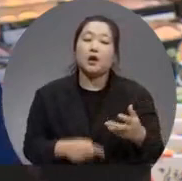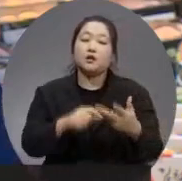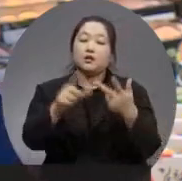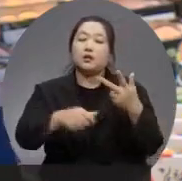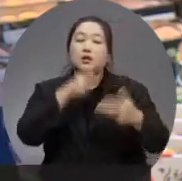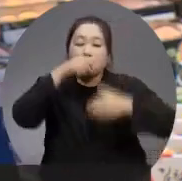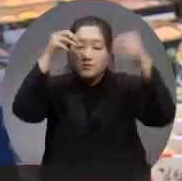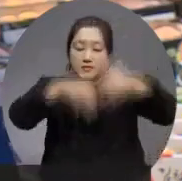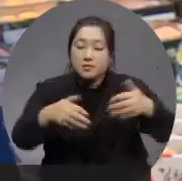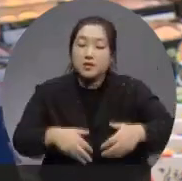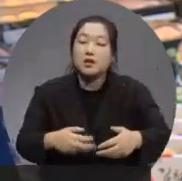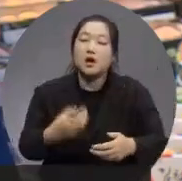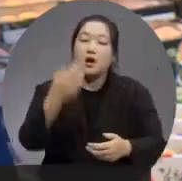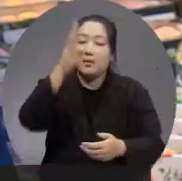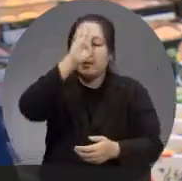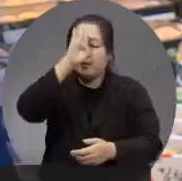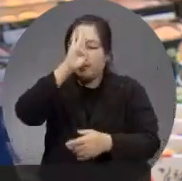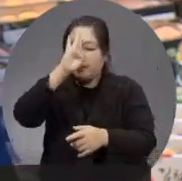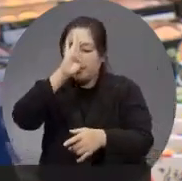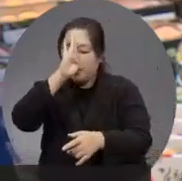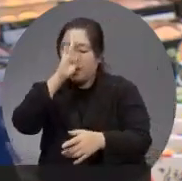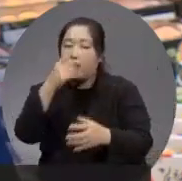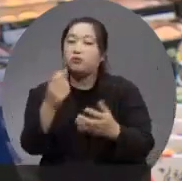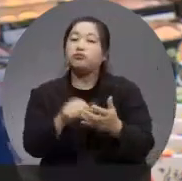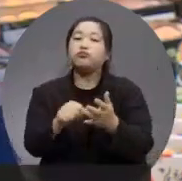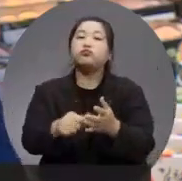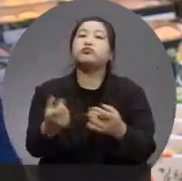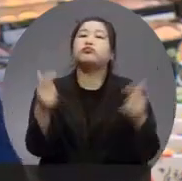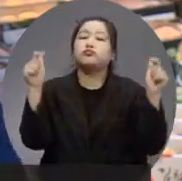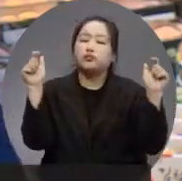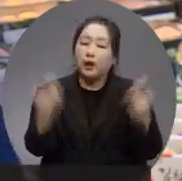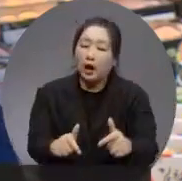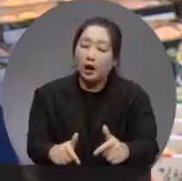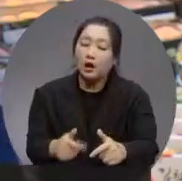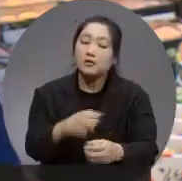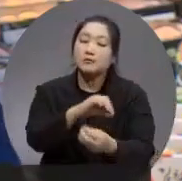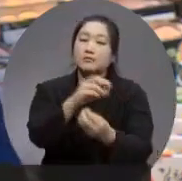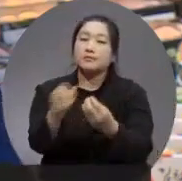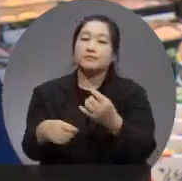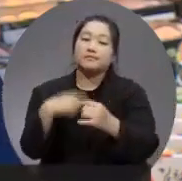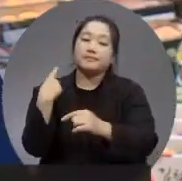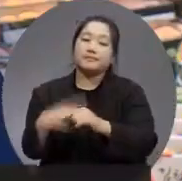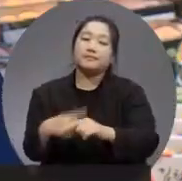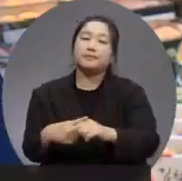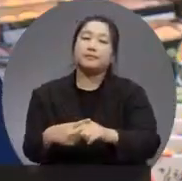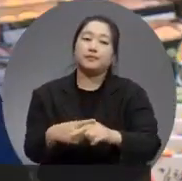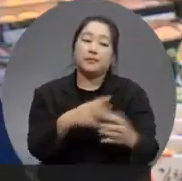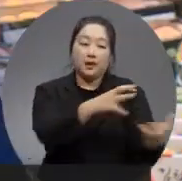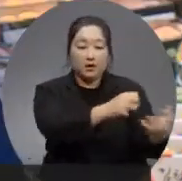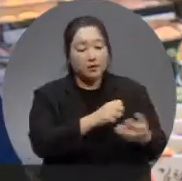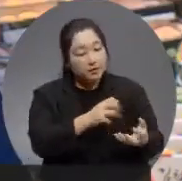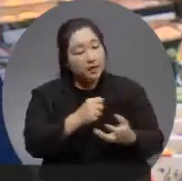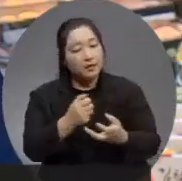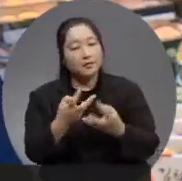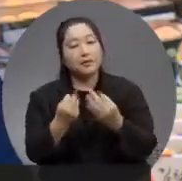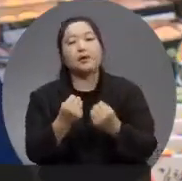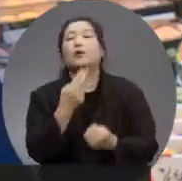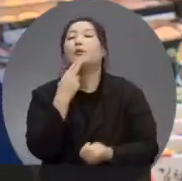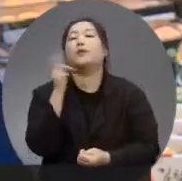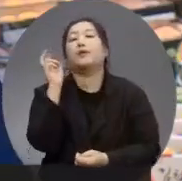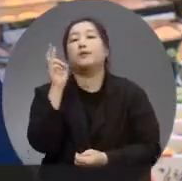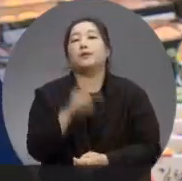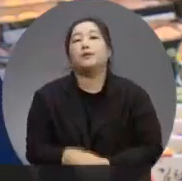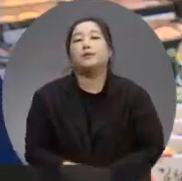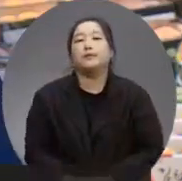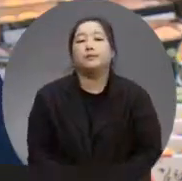탄저병이나 병충해 등으로 인해서 물량이 많이 감소됐고 추석 때에도 마찬가지로 발입량은 그렇게 많지는